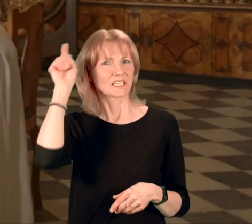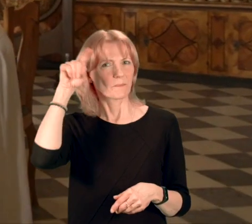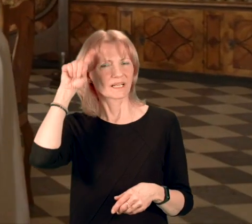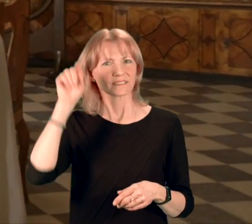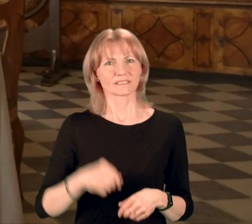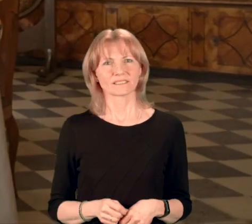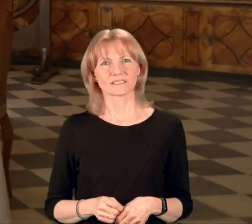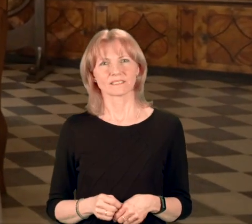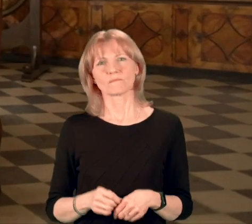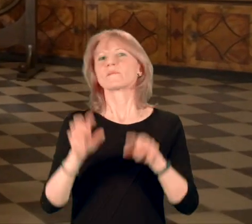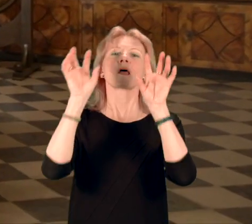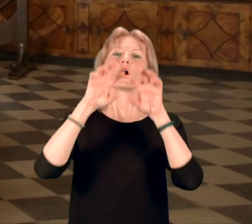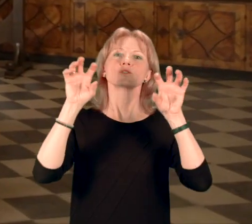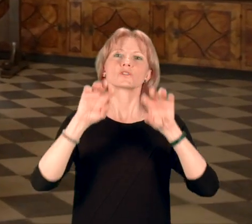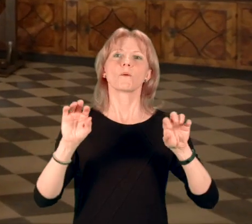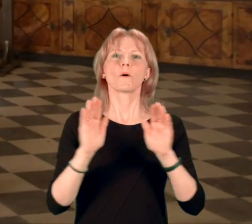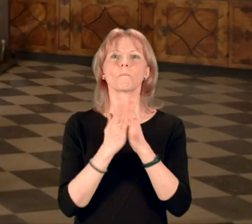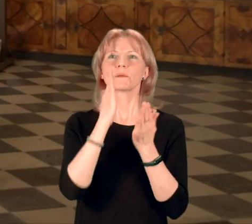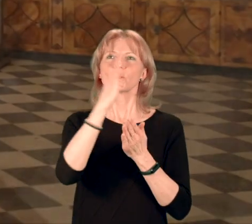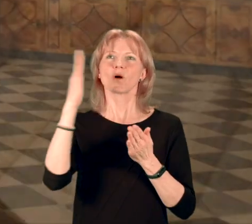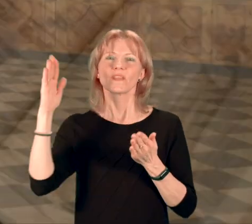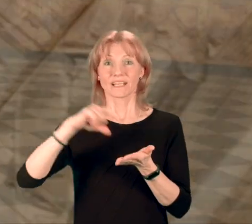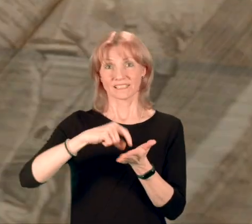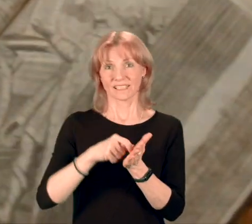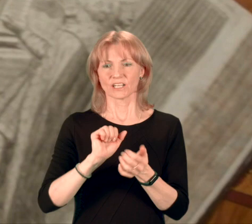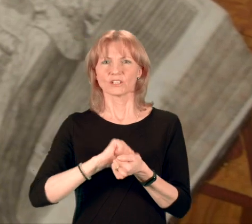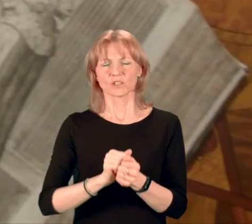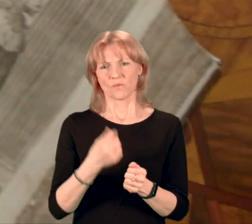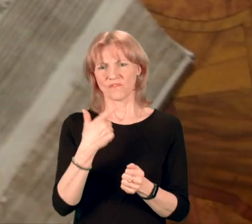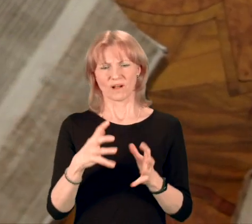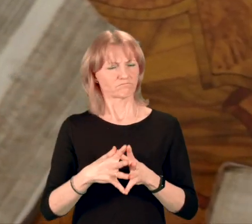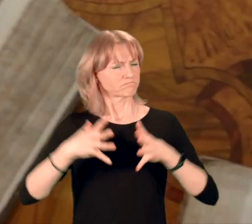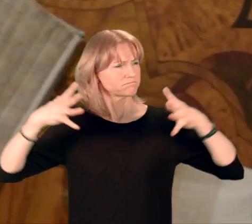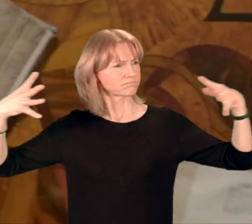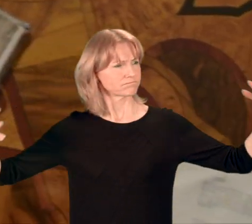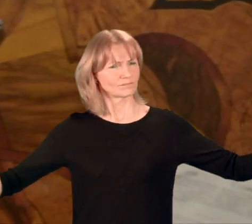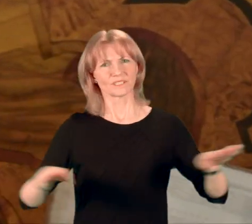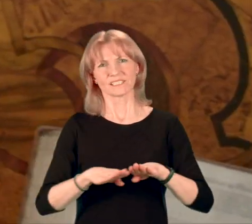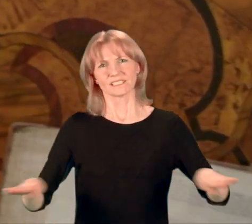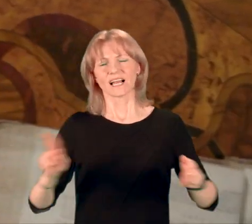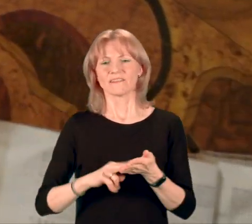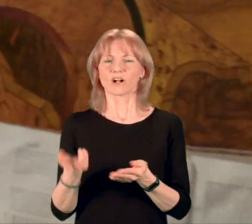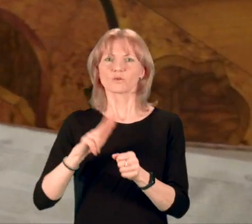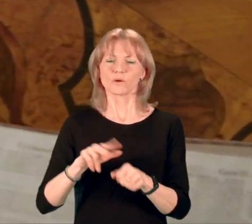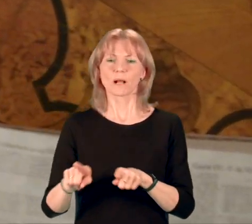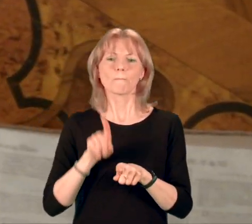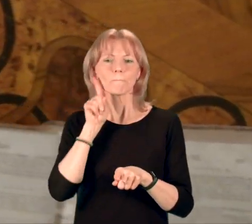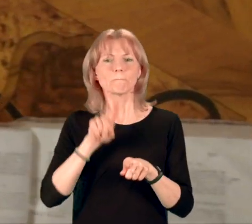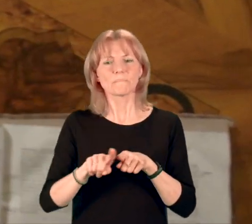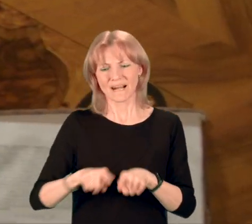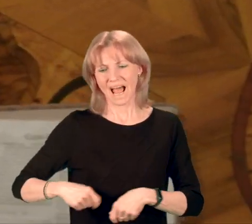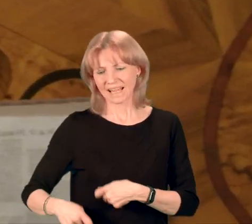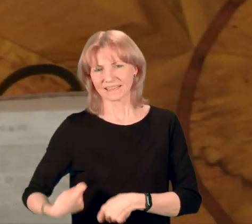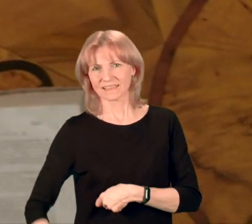Ozdobą bibliotecznej sali są również dwa potężne stoły z blatami, na których brat Grzegorz ułożył z ogromnej ilości